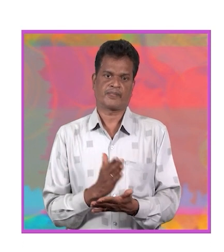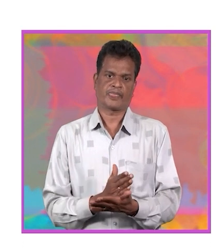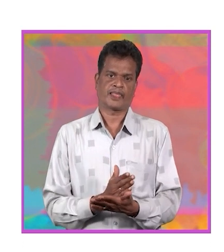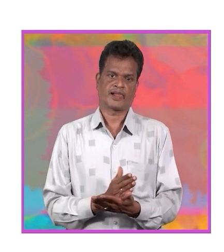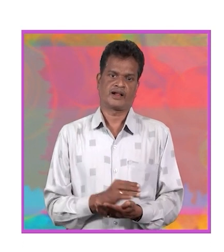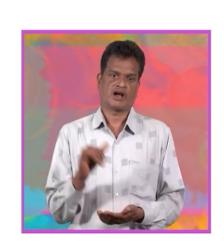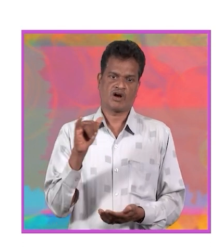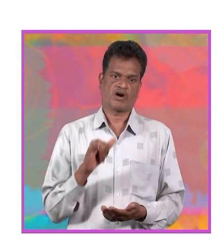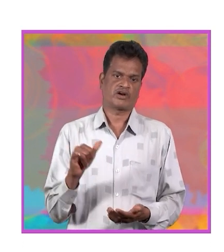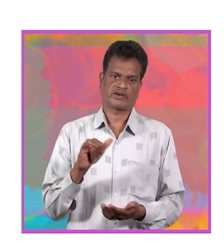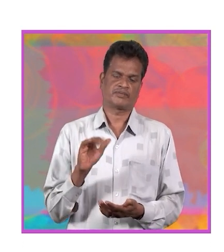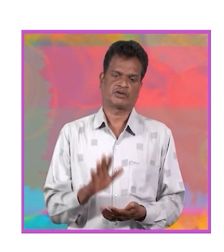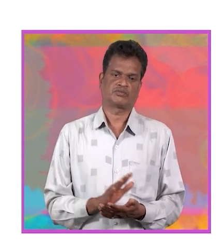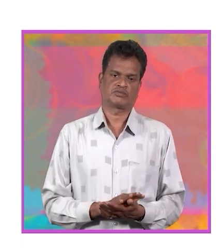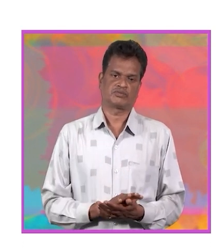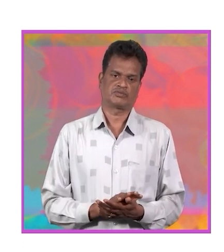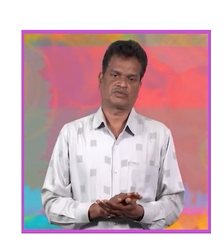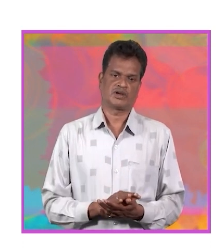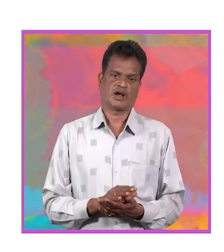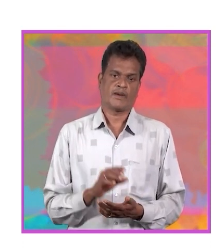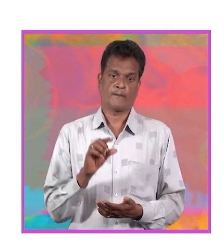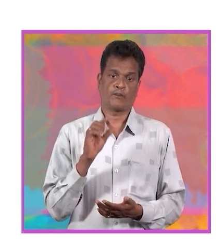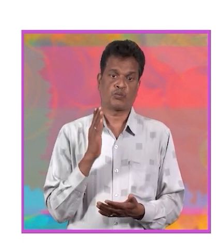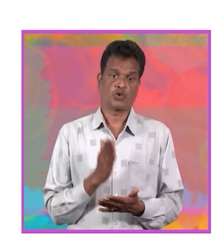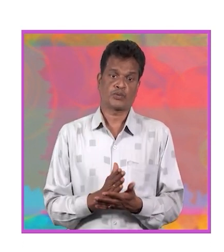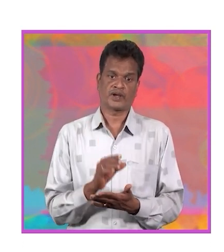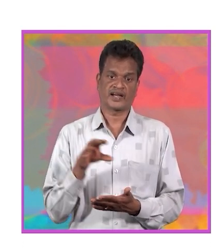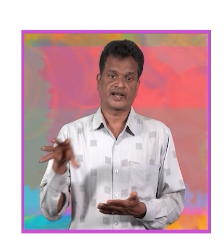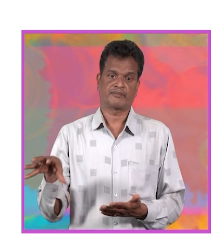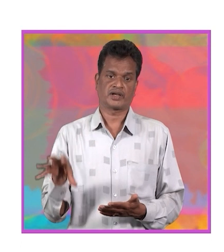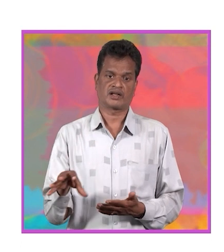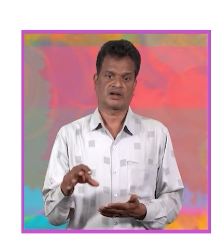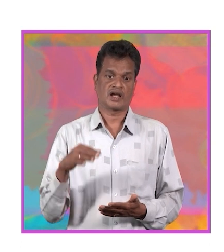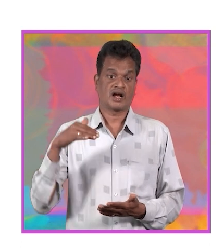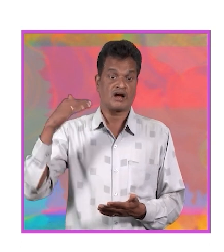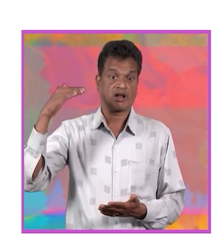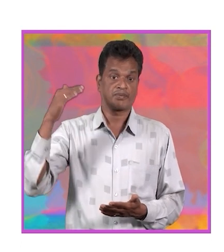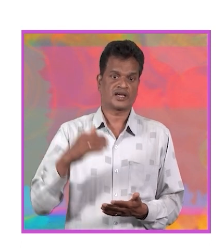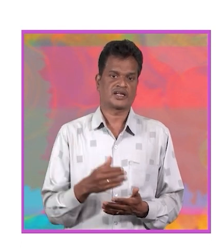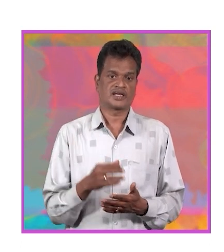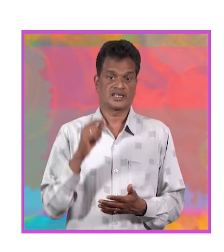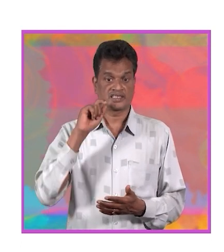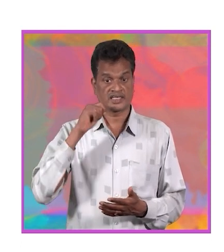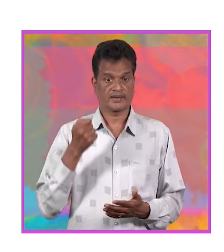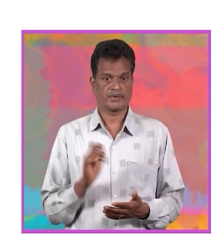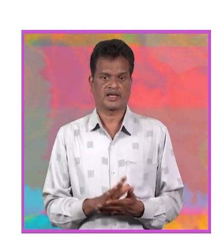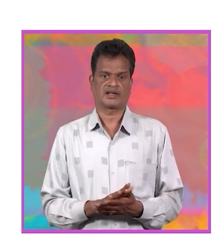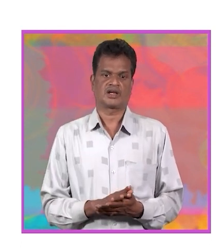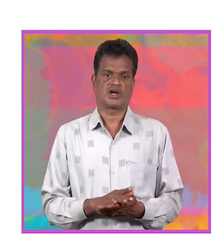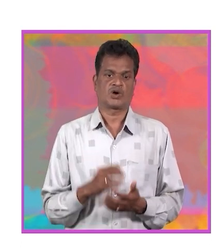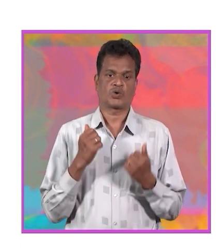ஆறு வகைப்படும். பொருட்பெயர், இடப்பெயர், காலப்பெயர், சினைப்பெயர்,